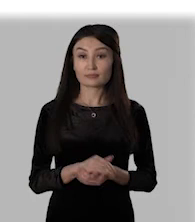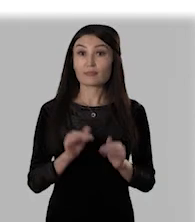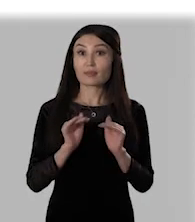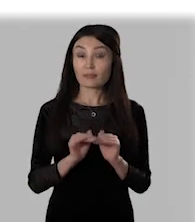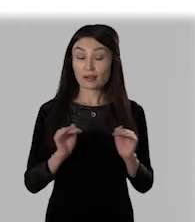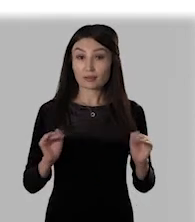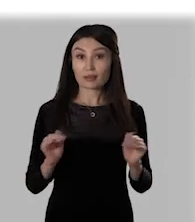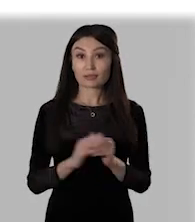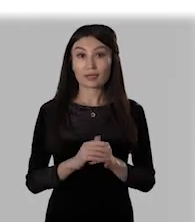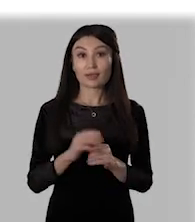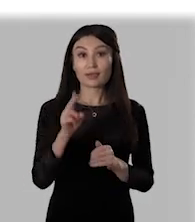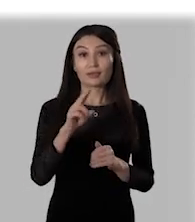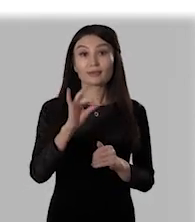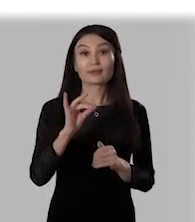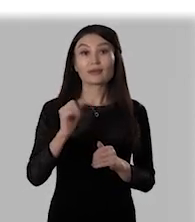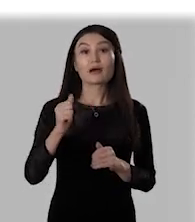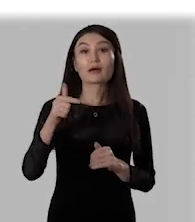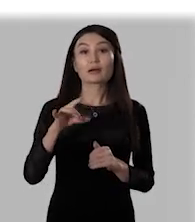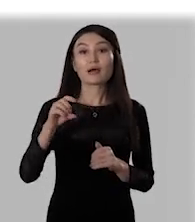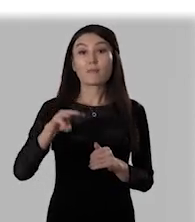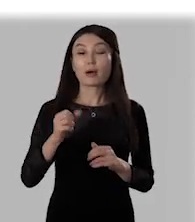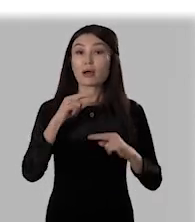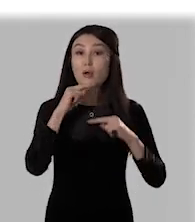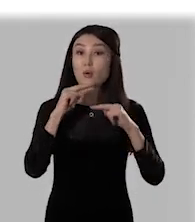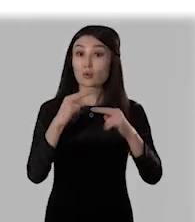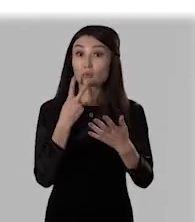Балдар, диаграммага көңүл бургула.